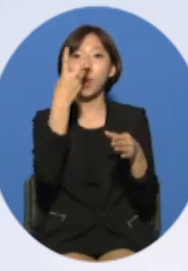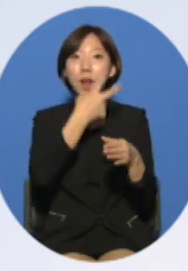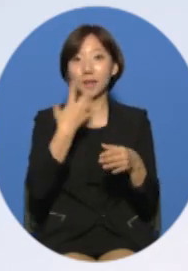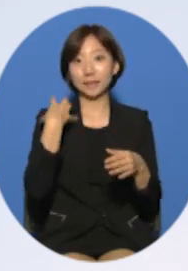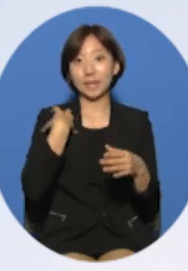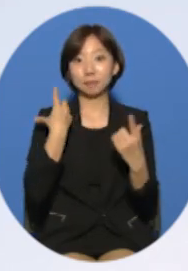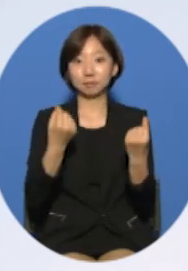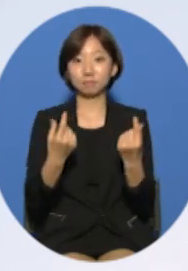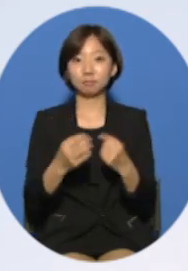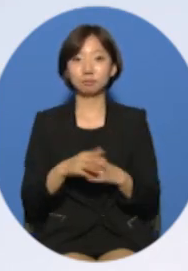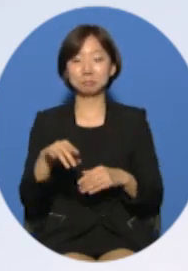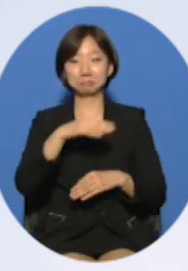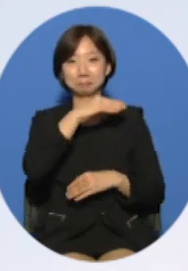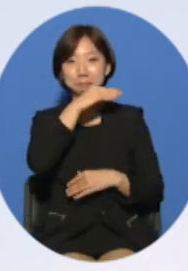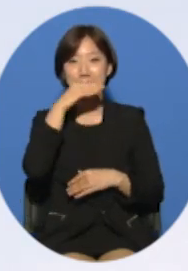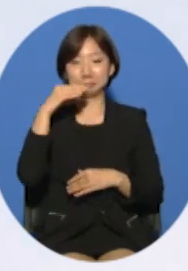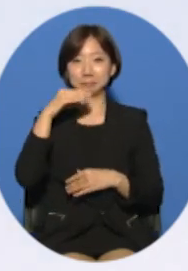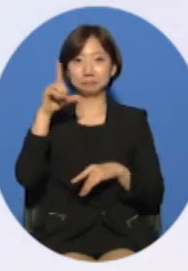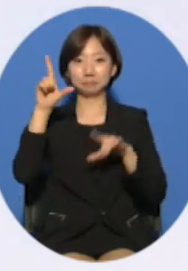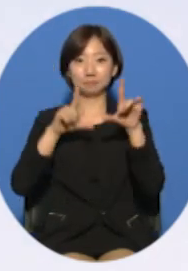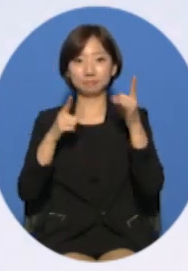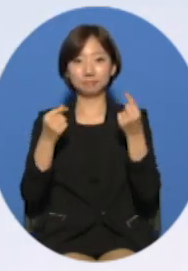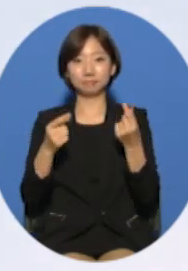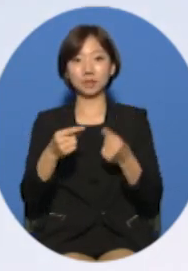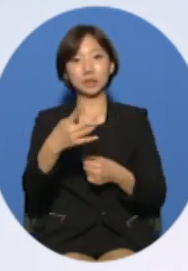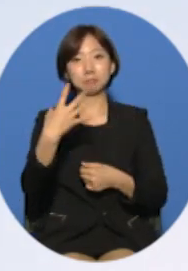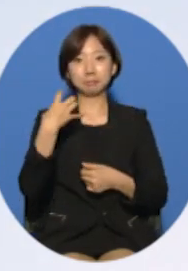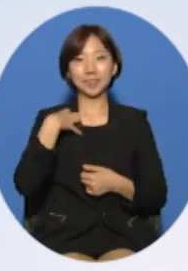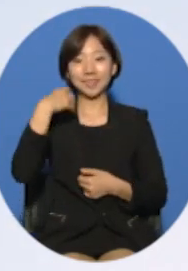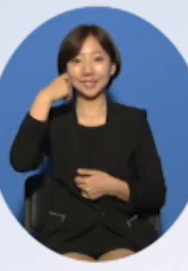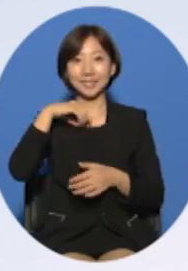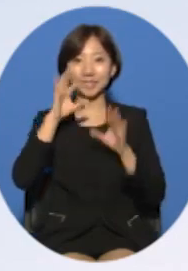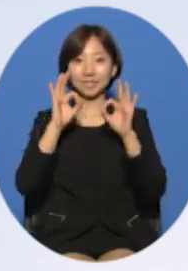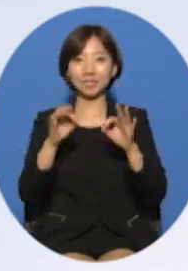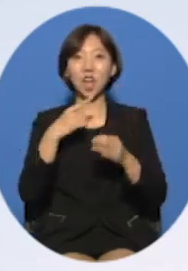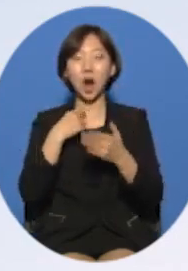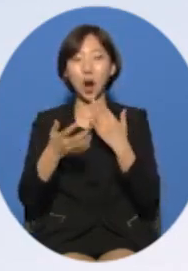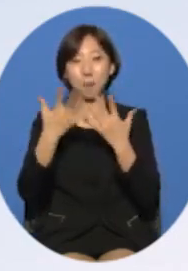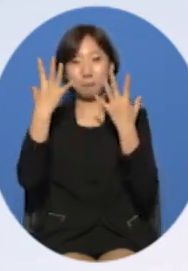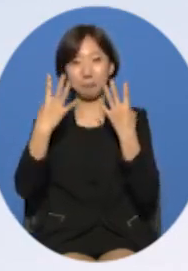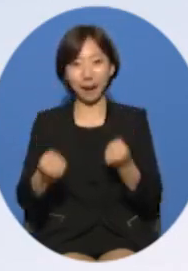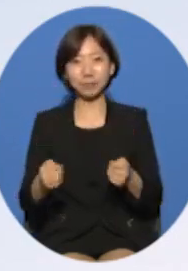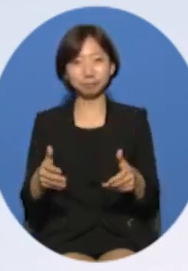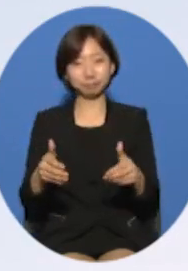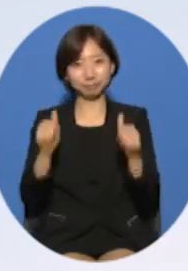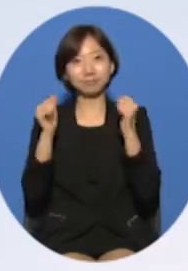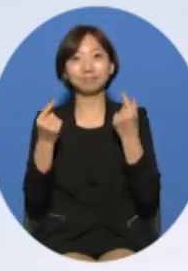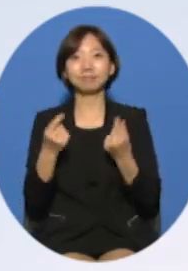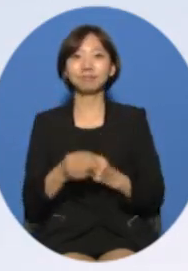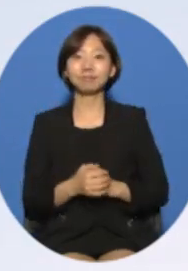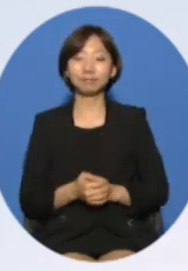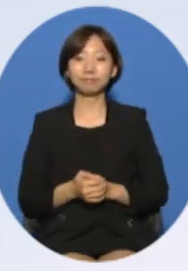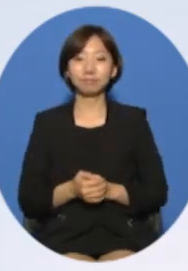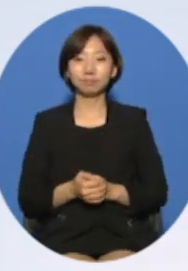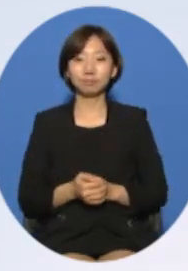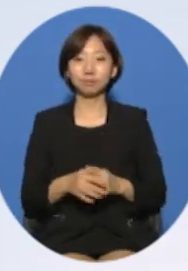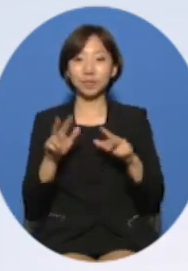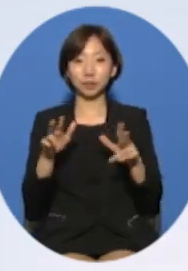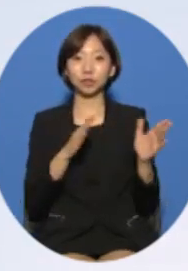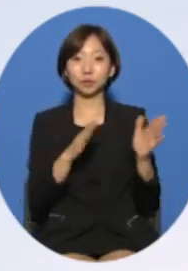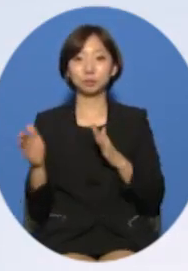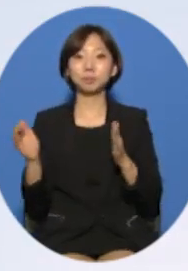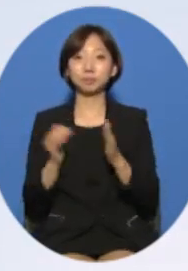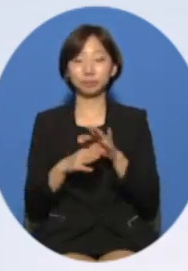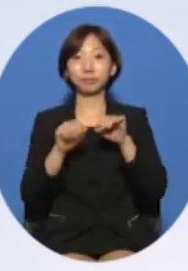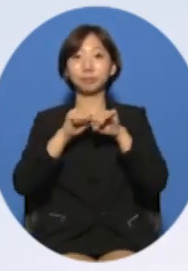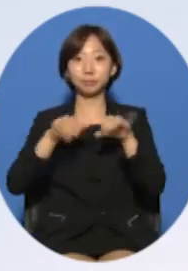네. 이렇게 거너먹고 좀 이렇게 뭐가 이렇게 딱 책임감이 있어 보이지 않습니까? 경험이 많아 보이시죠. 그렇죠. 예. 네. 예. 자, 이제 준비하고 이제 해산을